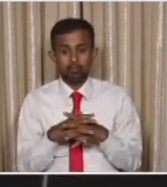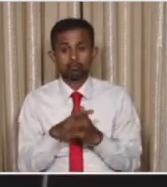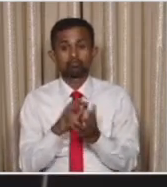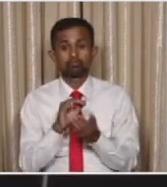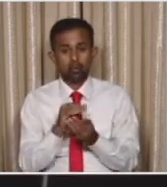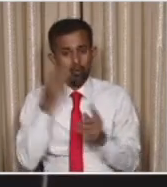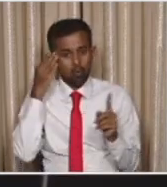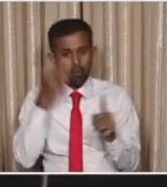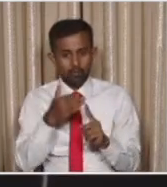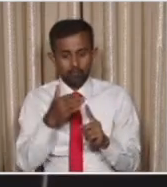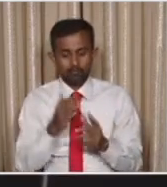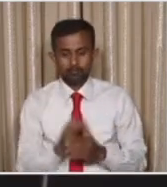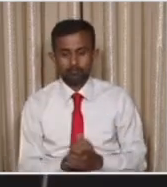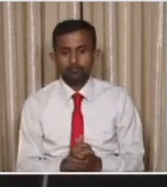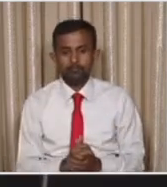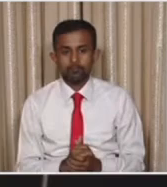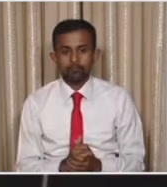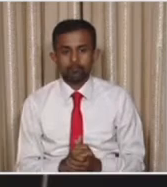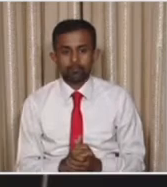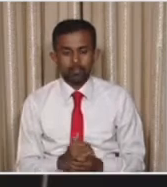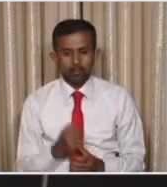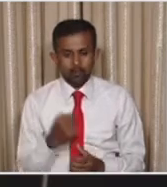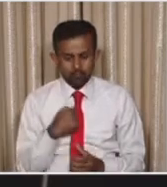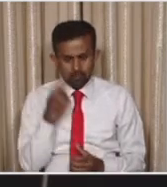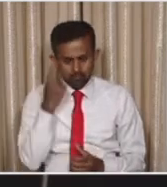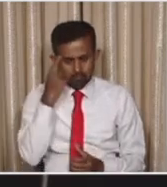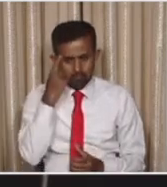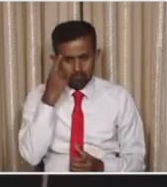පිළිබඳවයි. මට මතක් වෙනවා